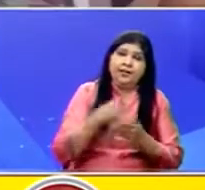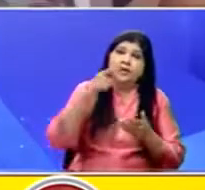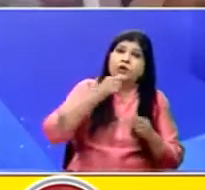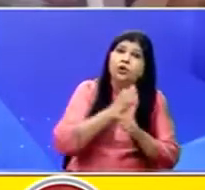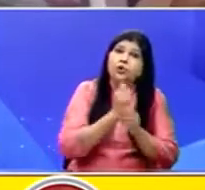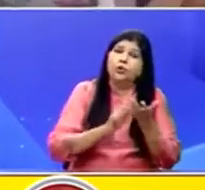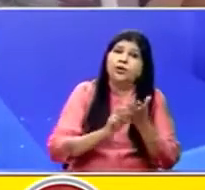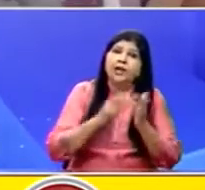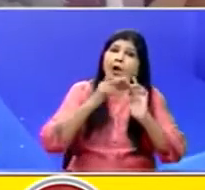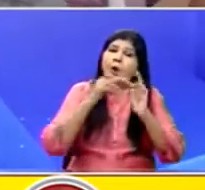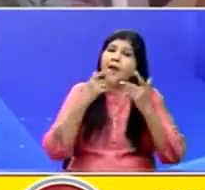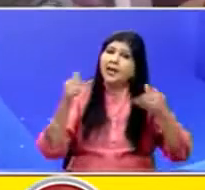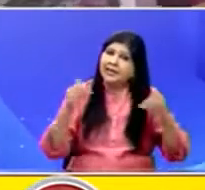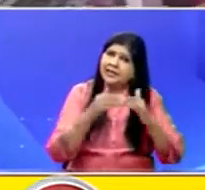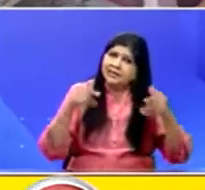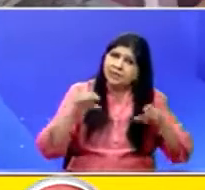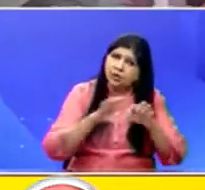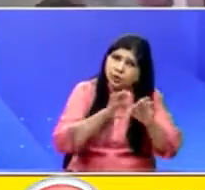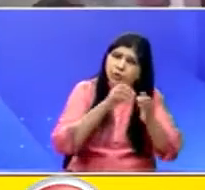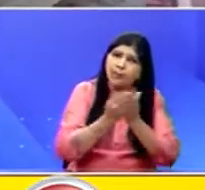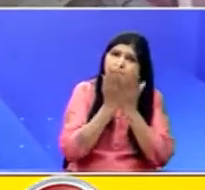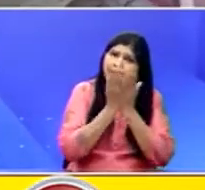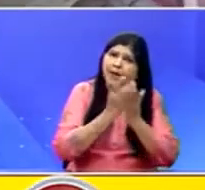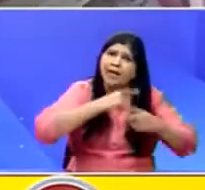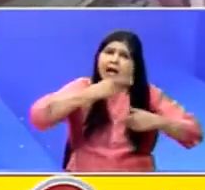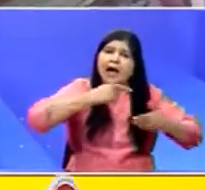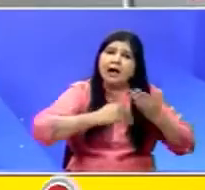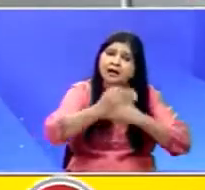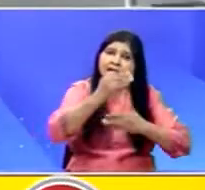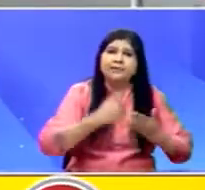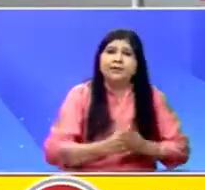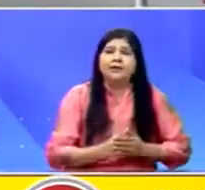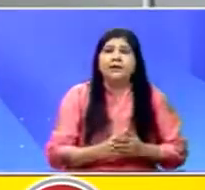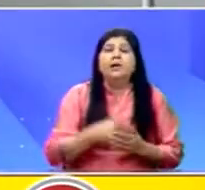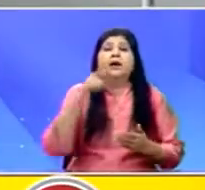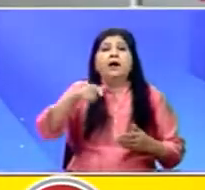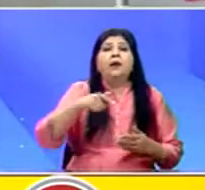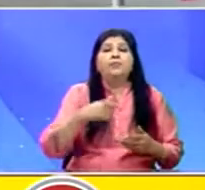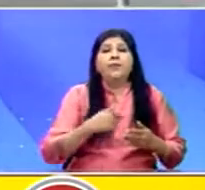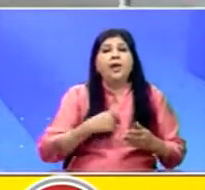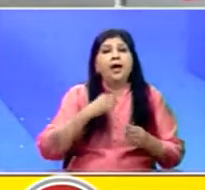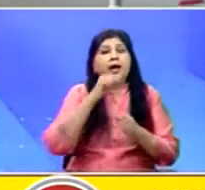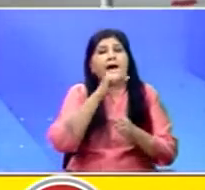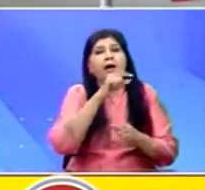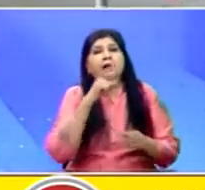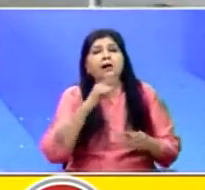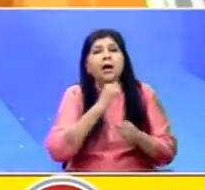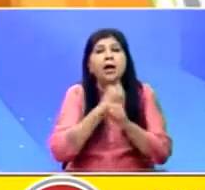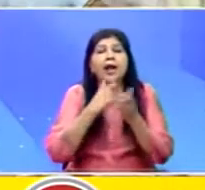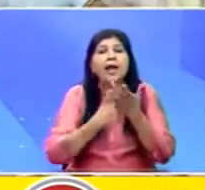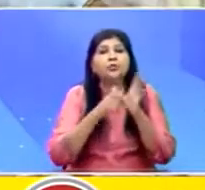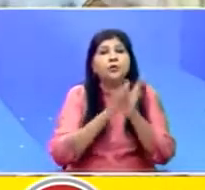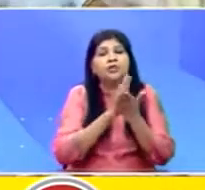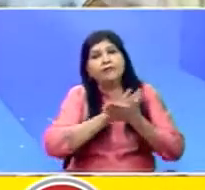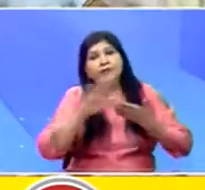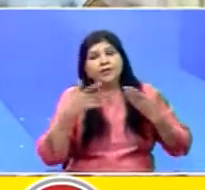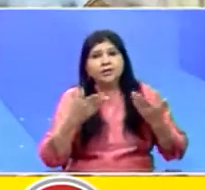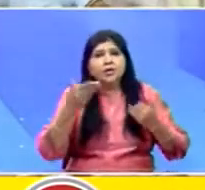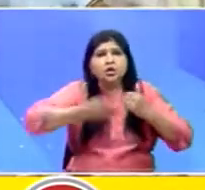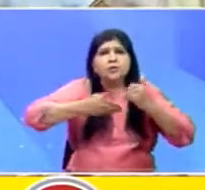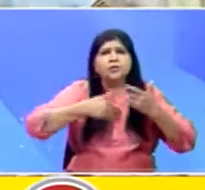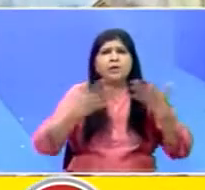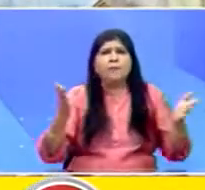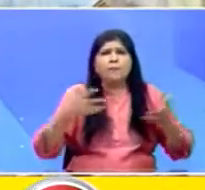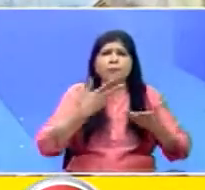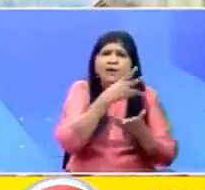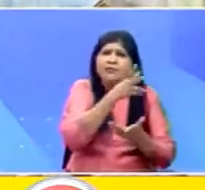ने इंटरनेट के जरिए अपनी पढ़ाई को आगे बढ़ाया और अपना ग्रेजुएशन भी पूरा किया। गांव गांव में ऐसे